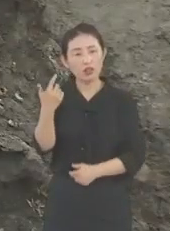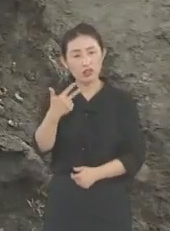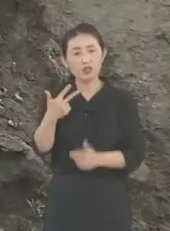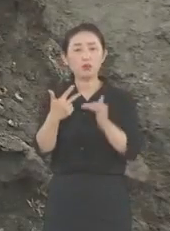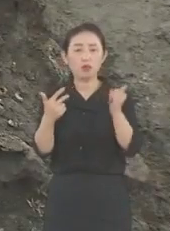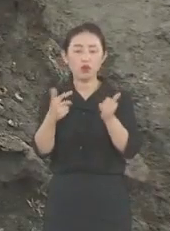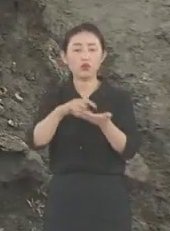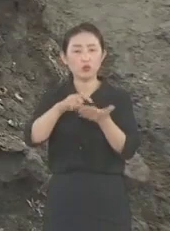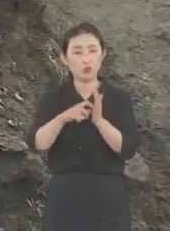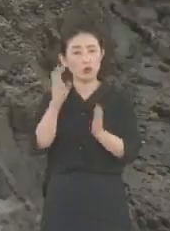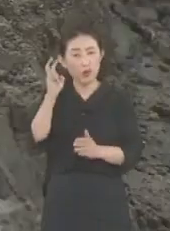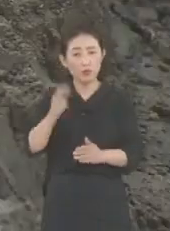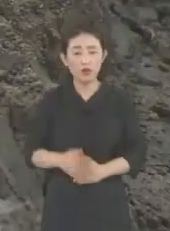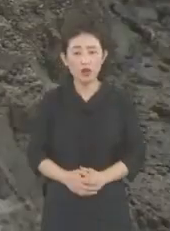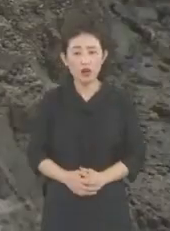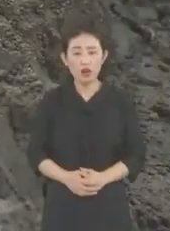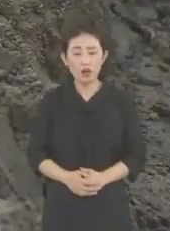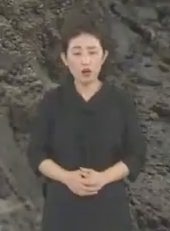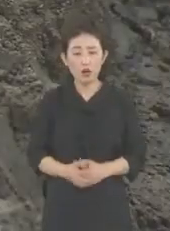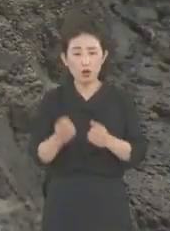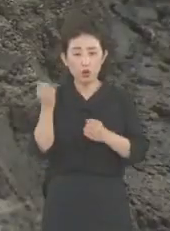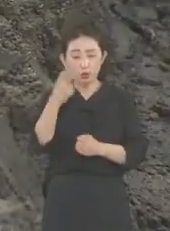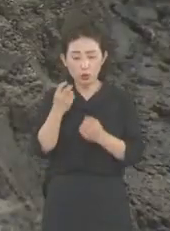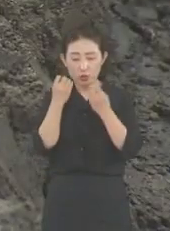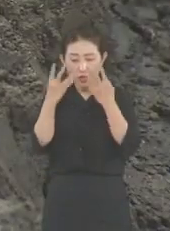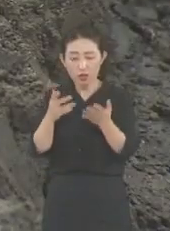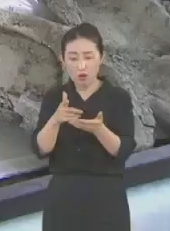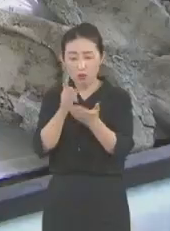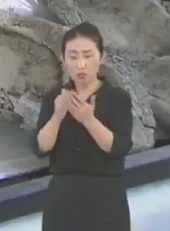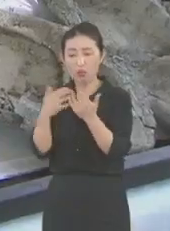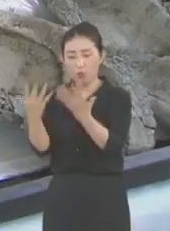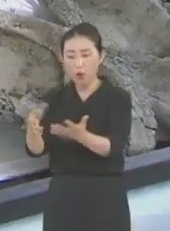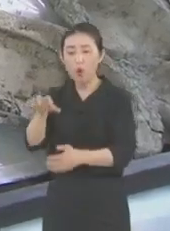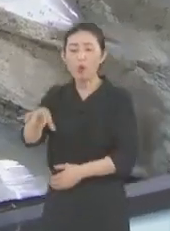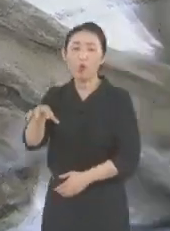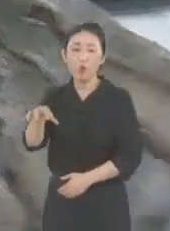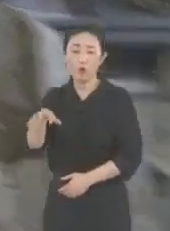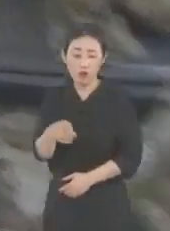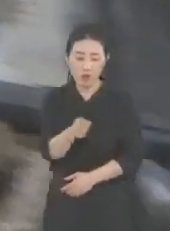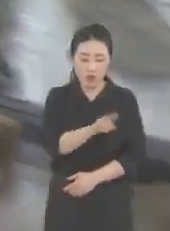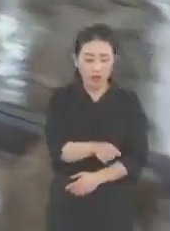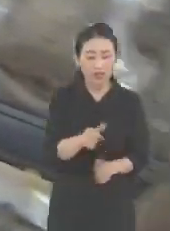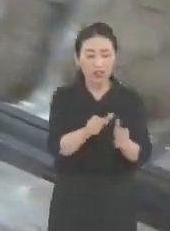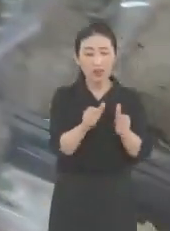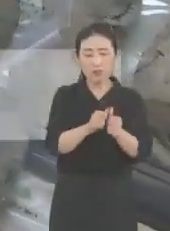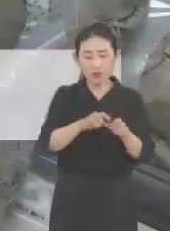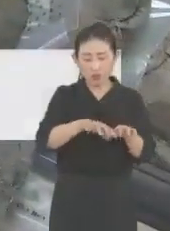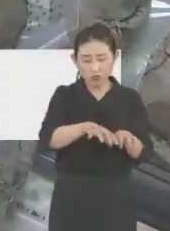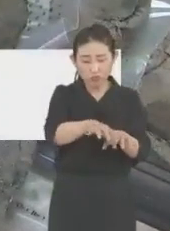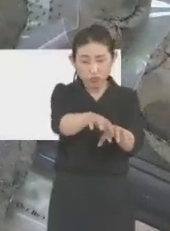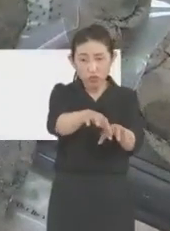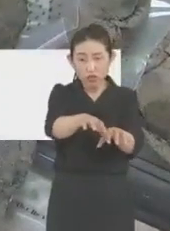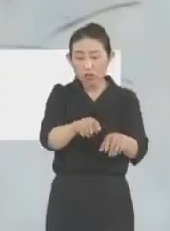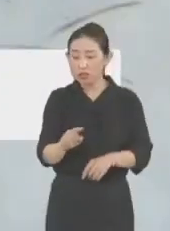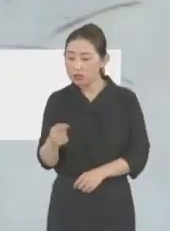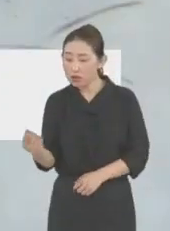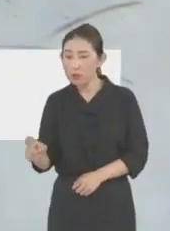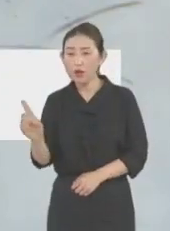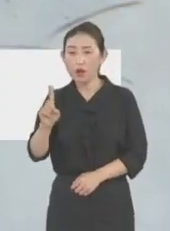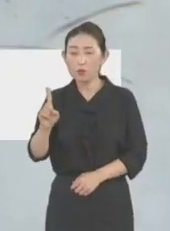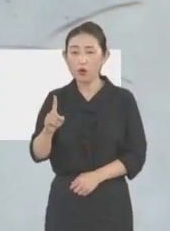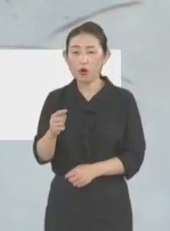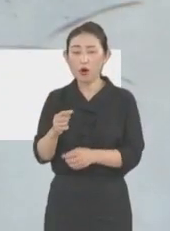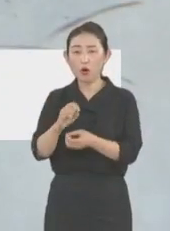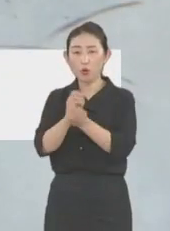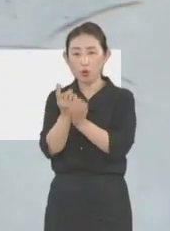것으로 추정되는데 새로운 학살지가 발견된 겁니다. 남성 중심의 유해가 나온 제1학살지와 달리